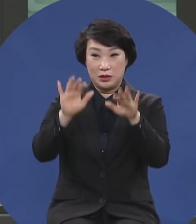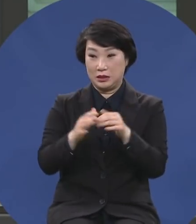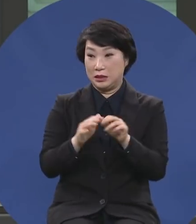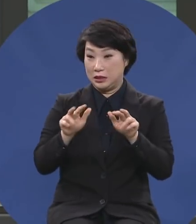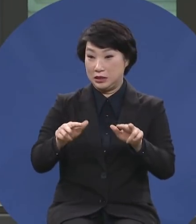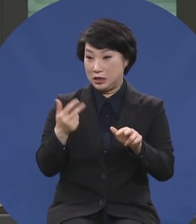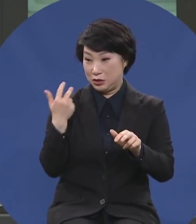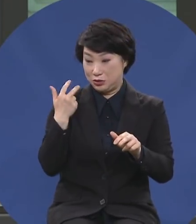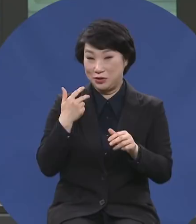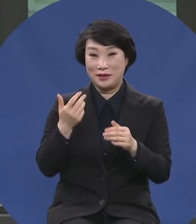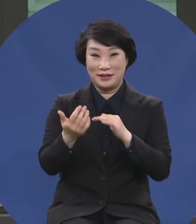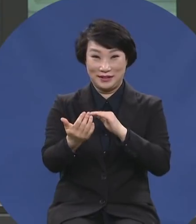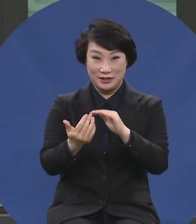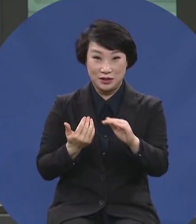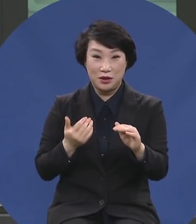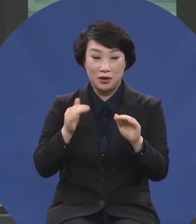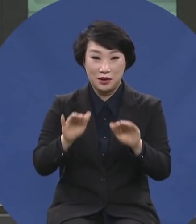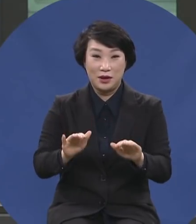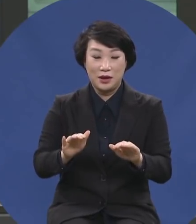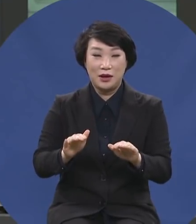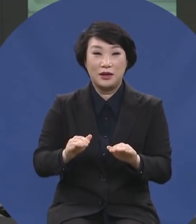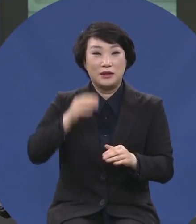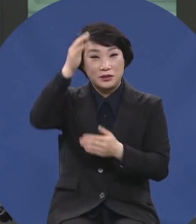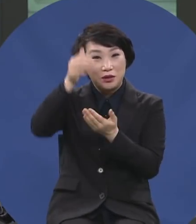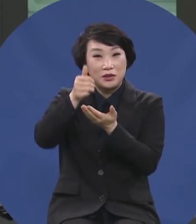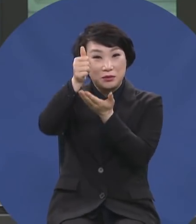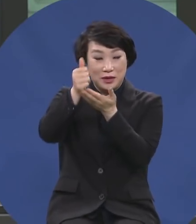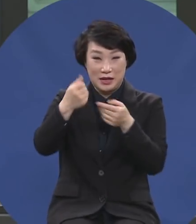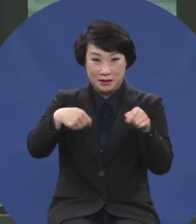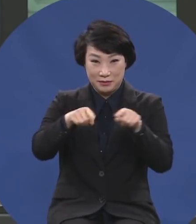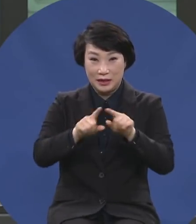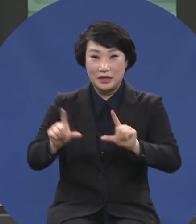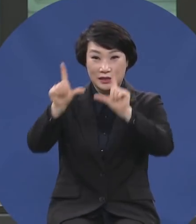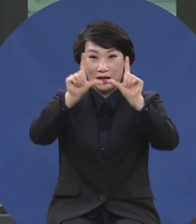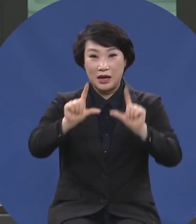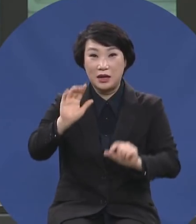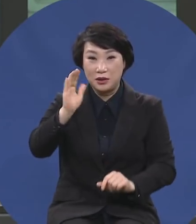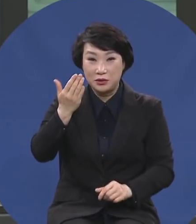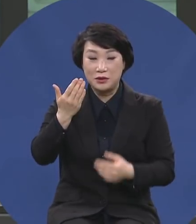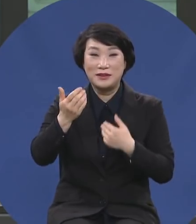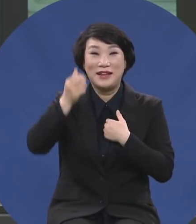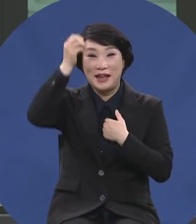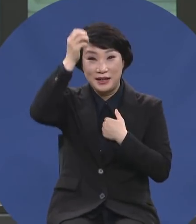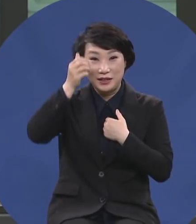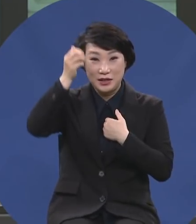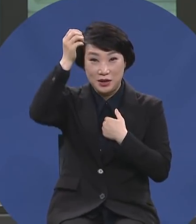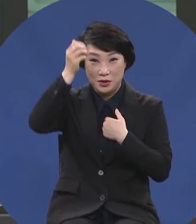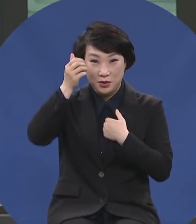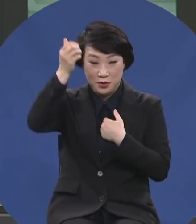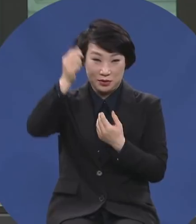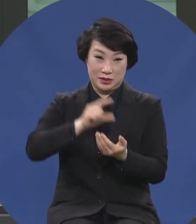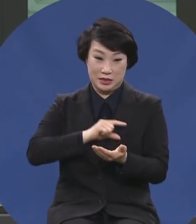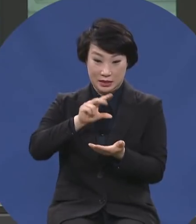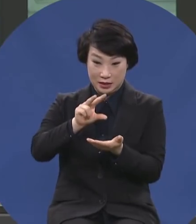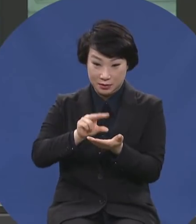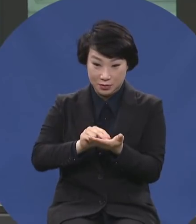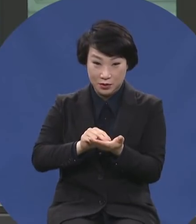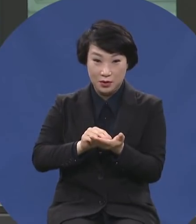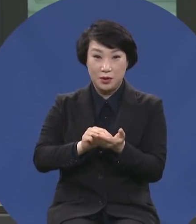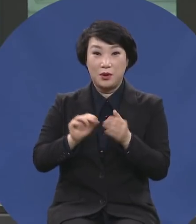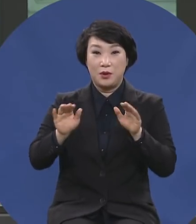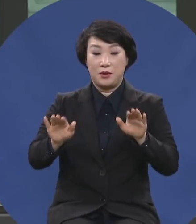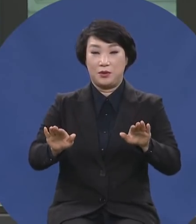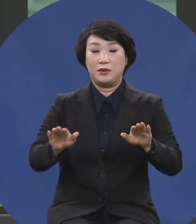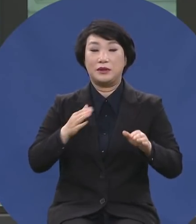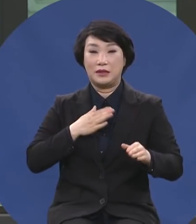주 앞두고 성령으로 살아야 할 내 영혼이라고 하는 제목으로